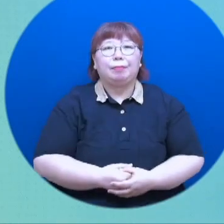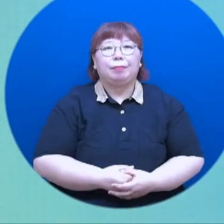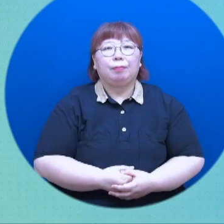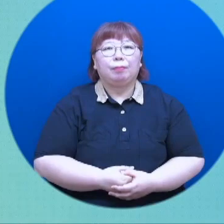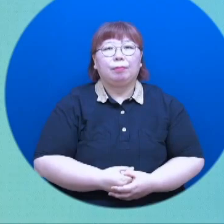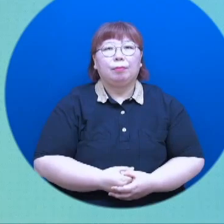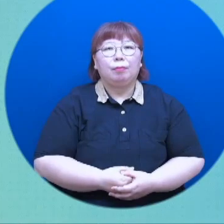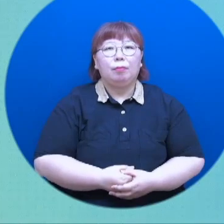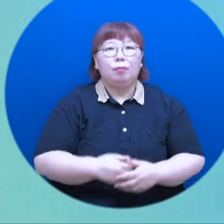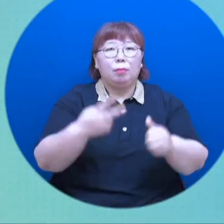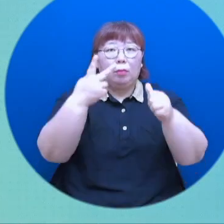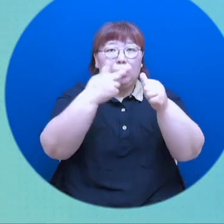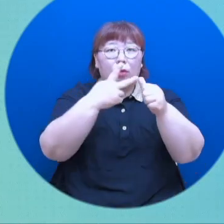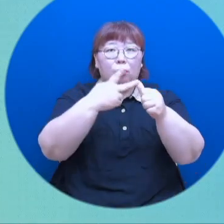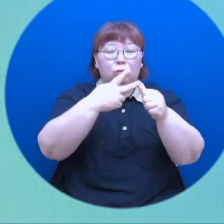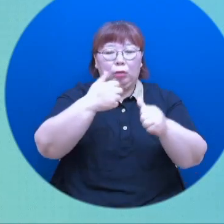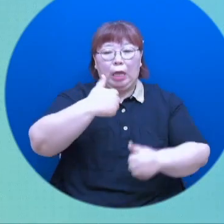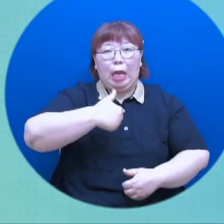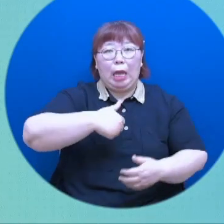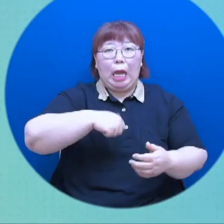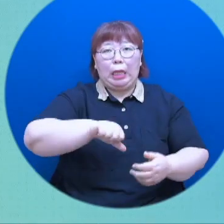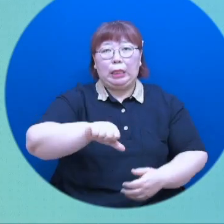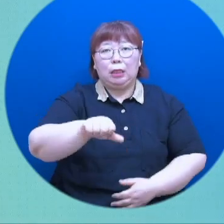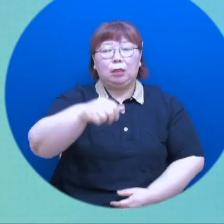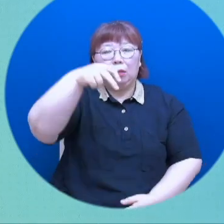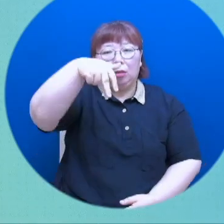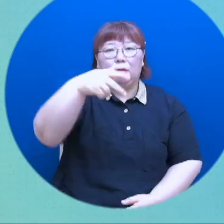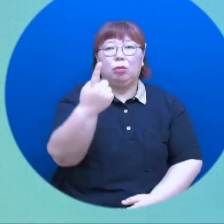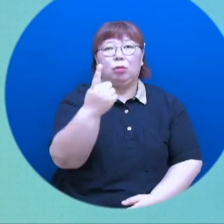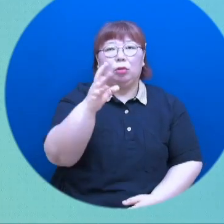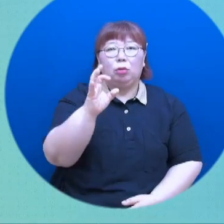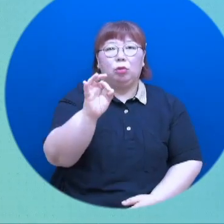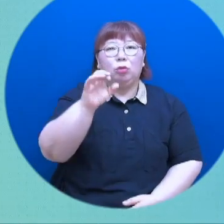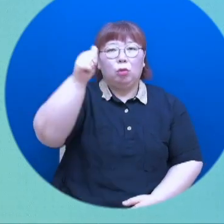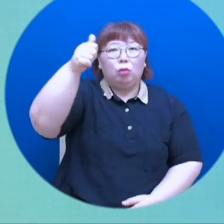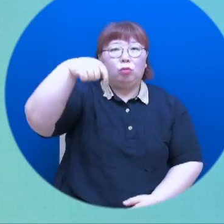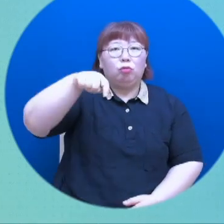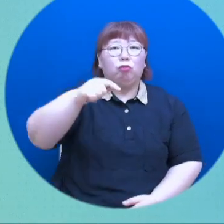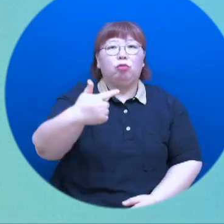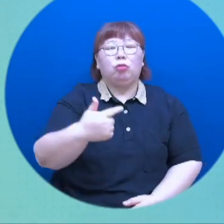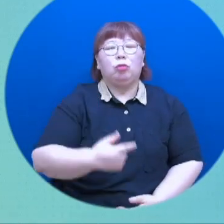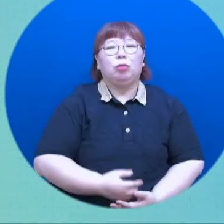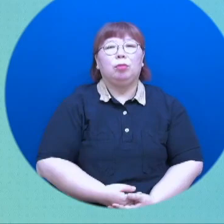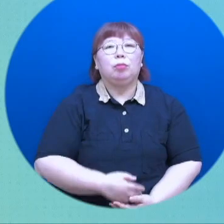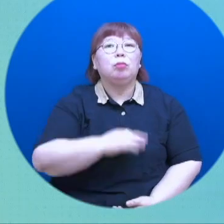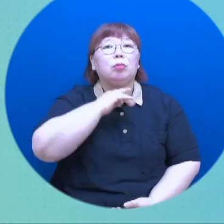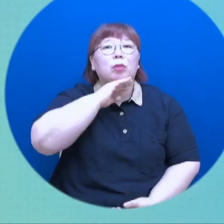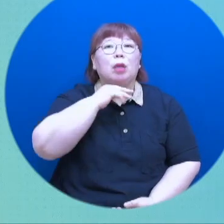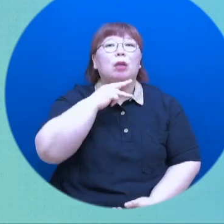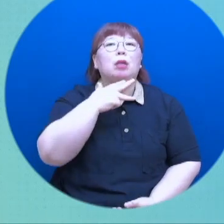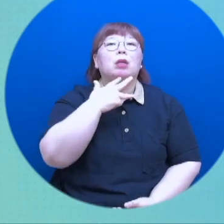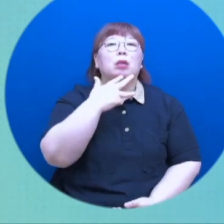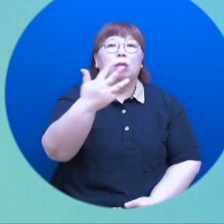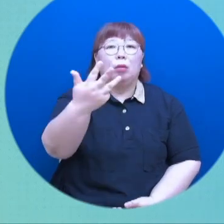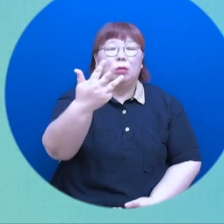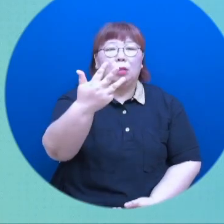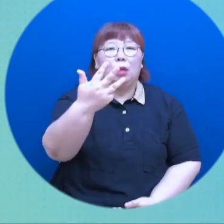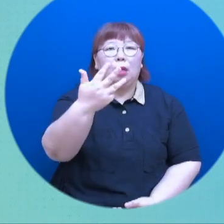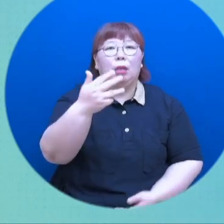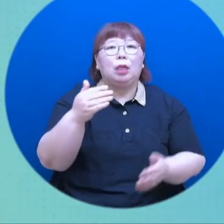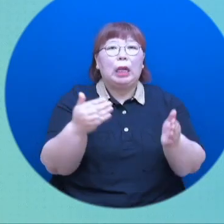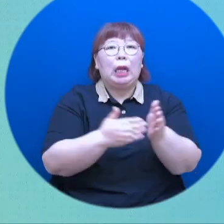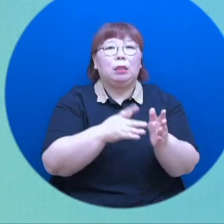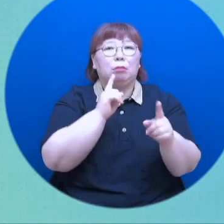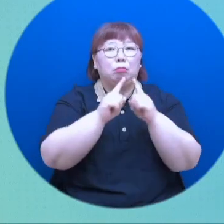이분이 둘째 아들 종훈이라고 하는 아들이 있는데 8살 될 때까지 말을